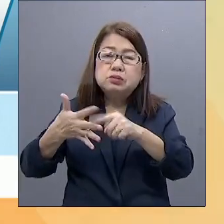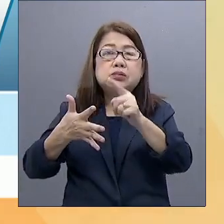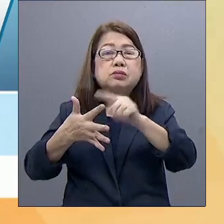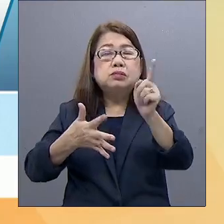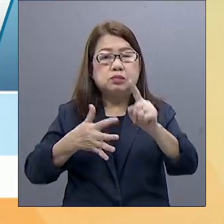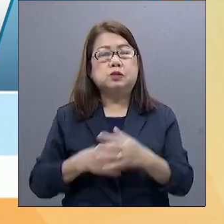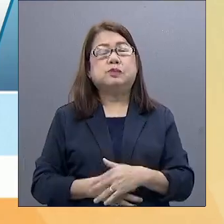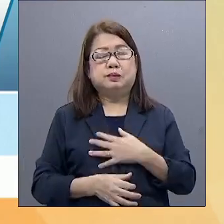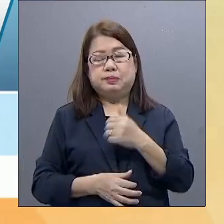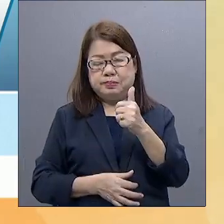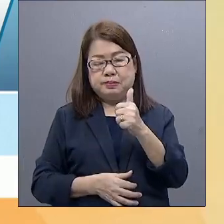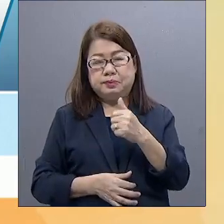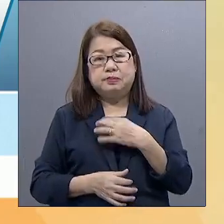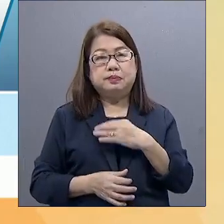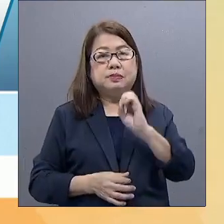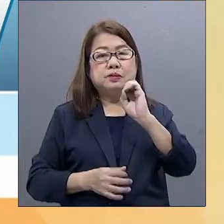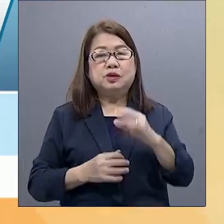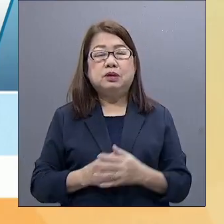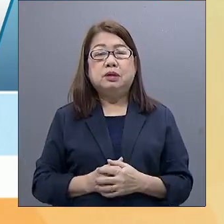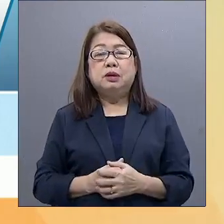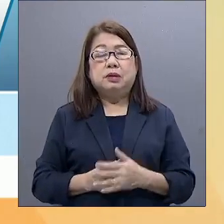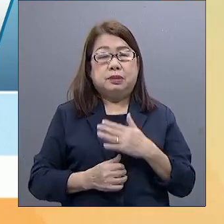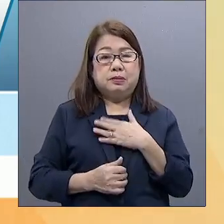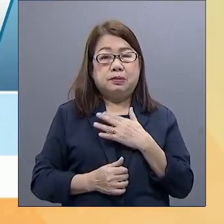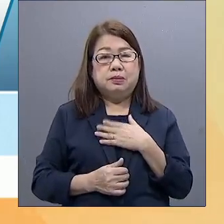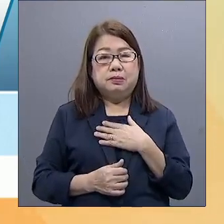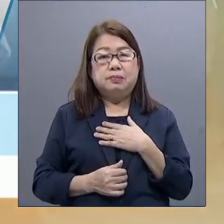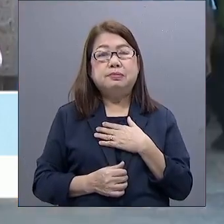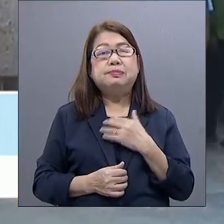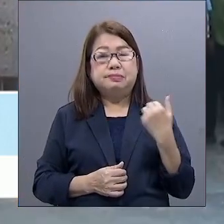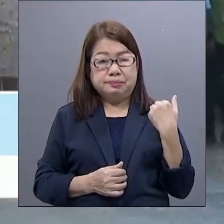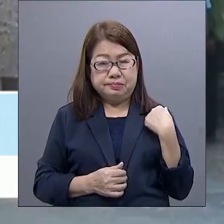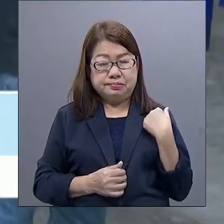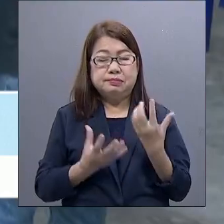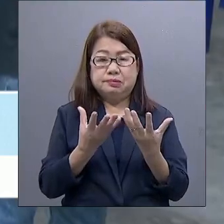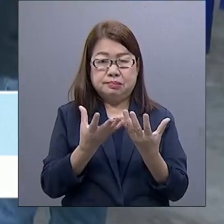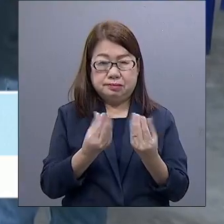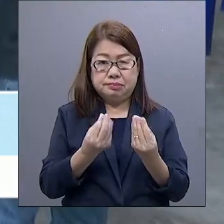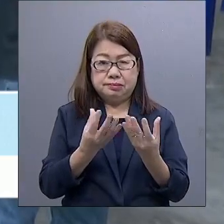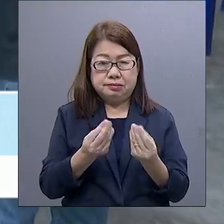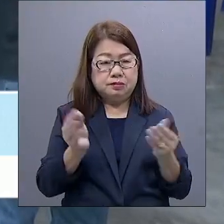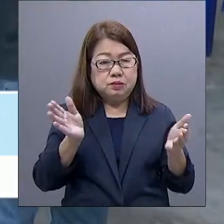เรีนใหทราบนะครบผมวาผมเองก็มีที่ดินอยู่ใน Charด ที่